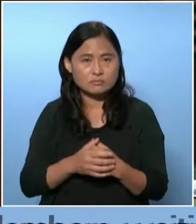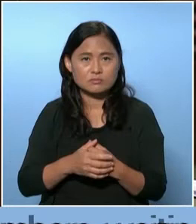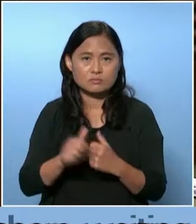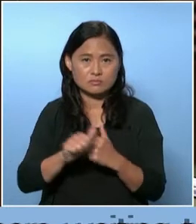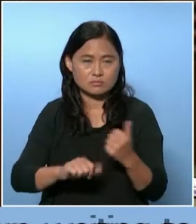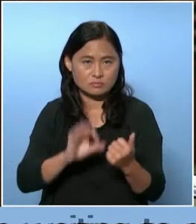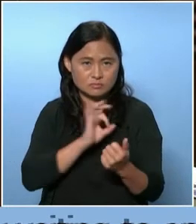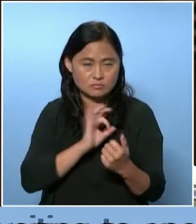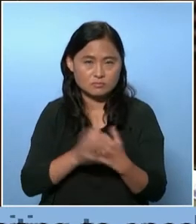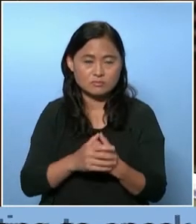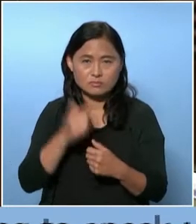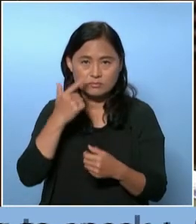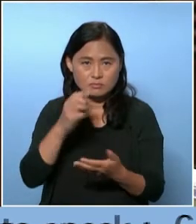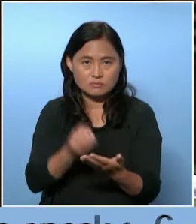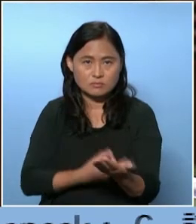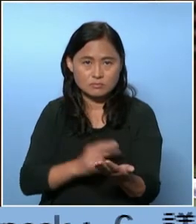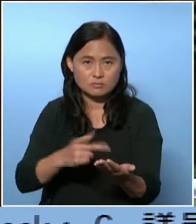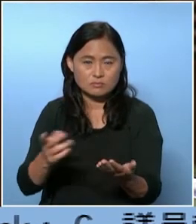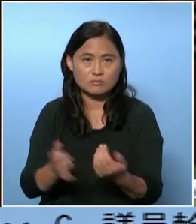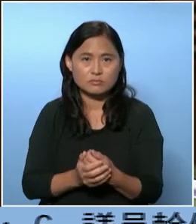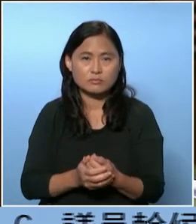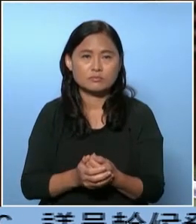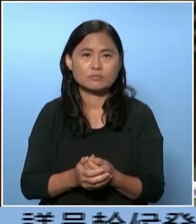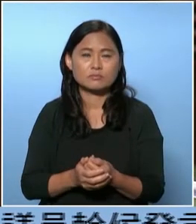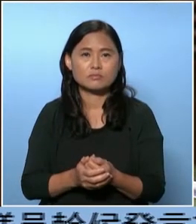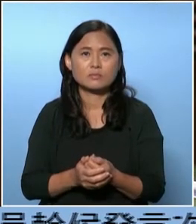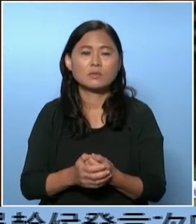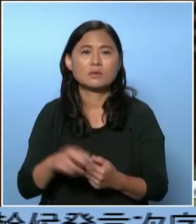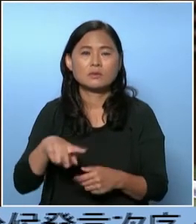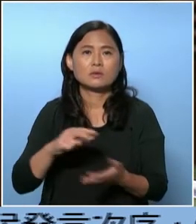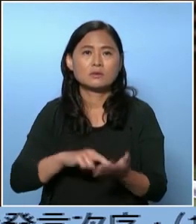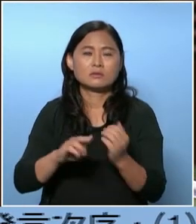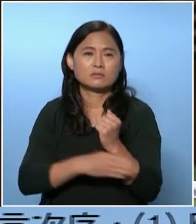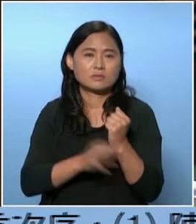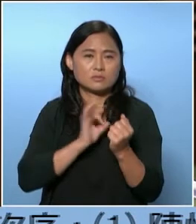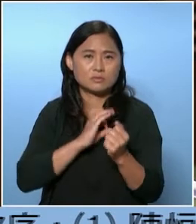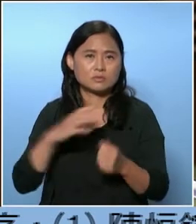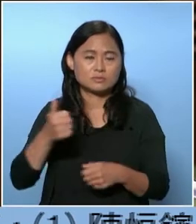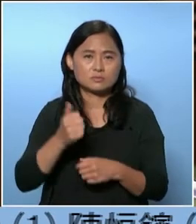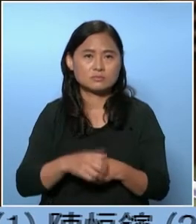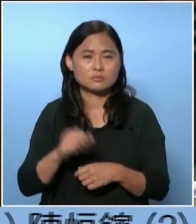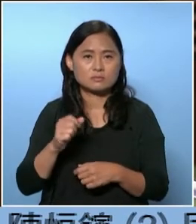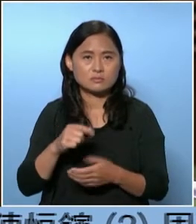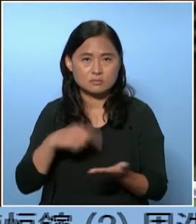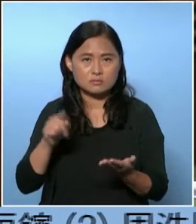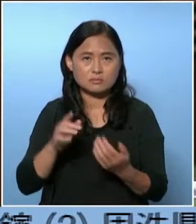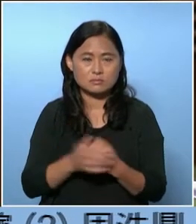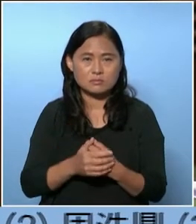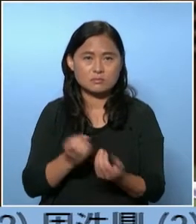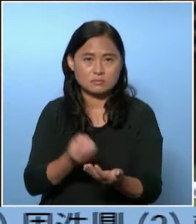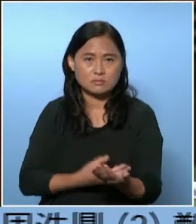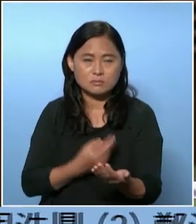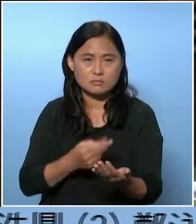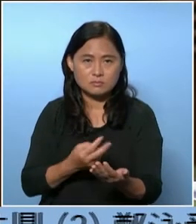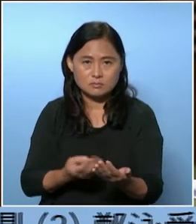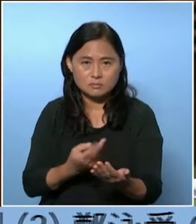出的新修正案，以及當局已尋求立法會主席許可免卻就條例草案動議修正案